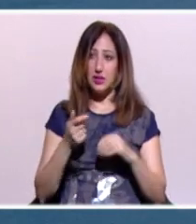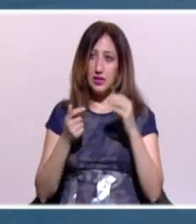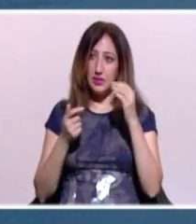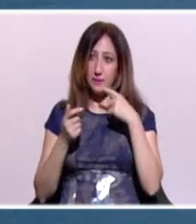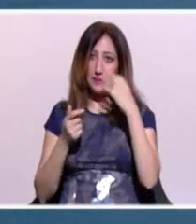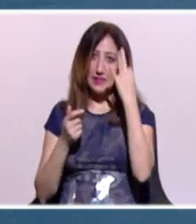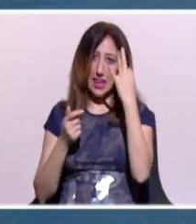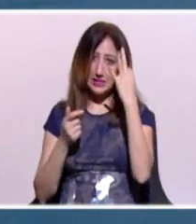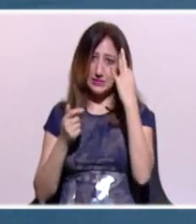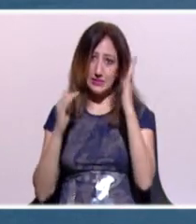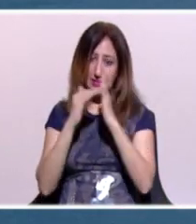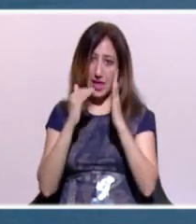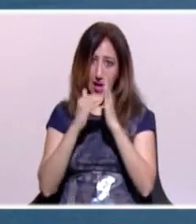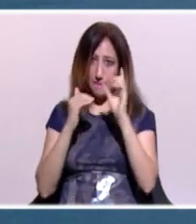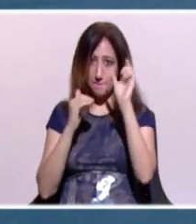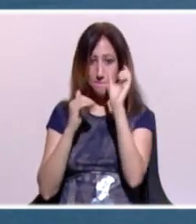3 ايام،